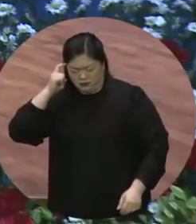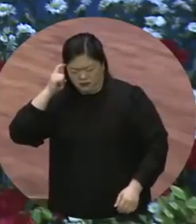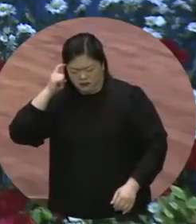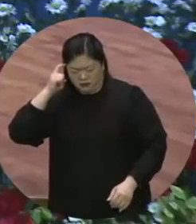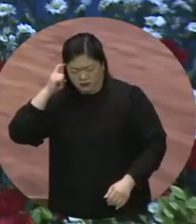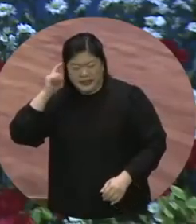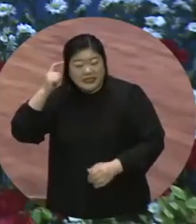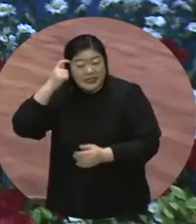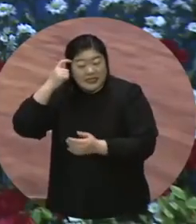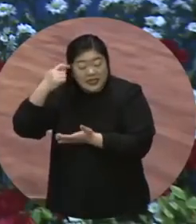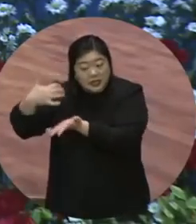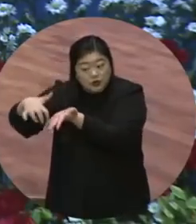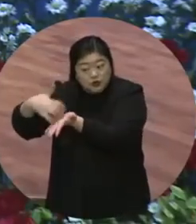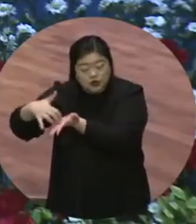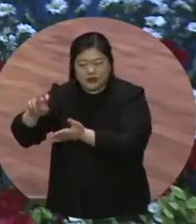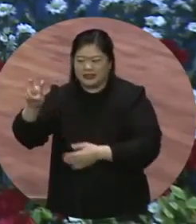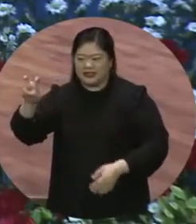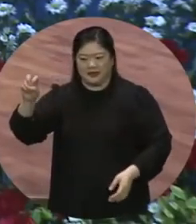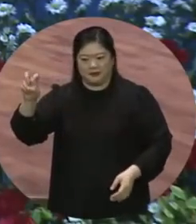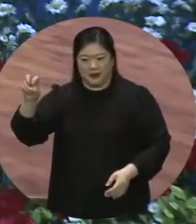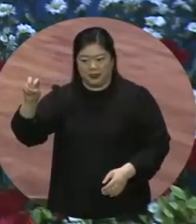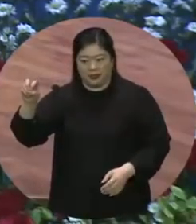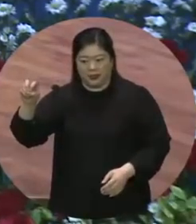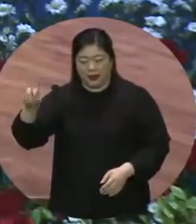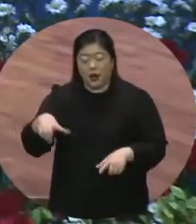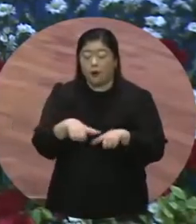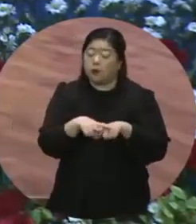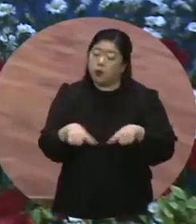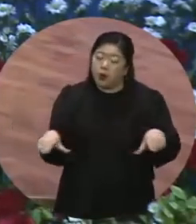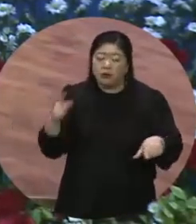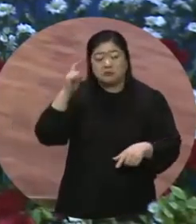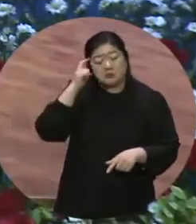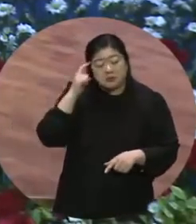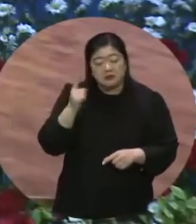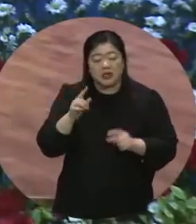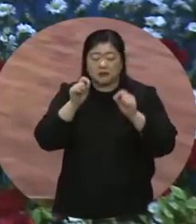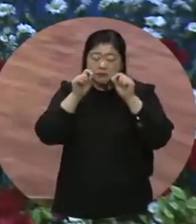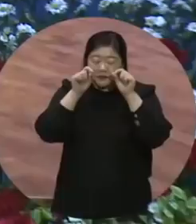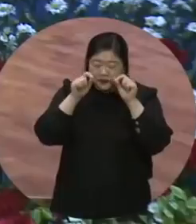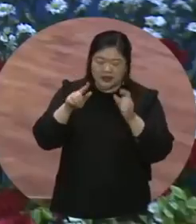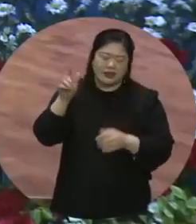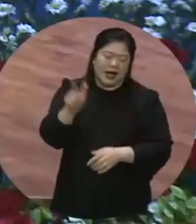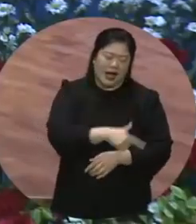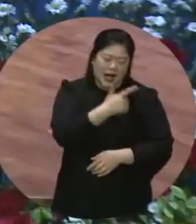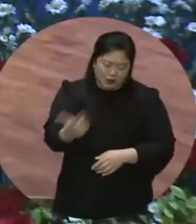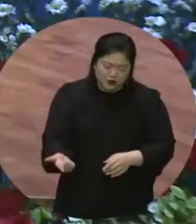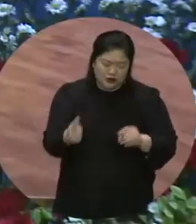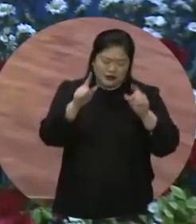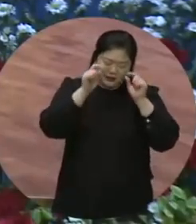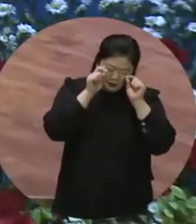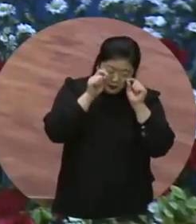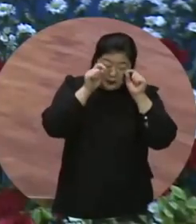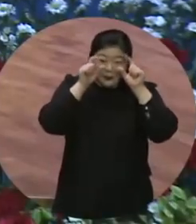10만 가지나 20만 가지를 생각하는데 24시간 동안 뛰어나서 잠잘 때까지 잠의 수도 마찬가지지만은